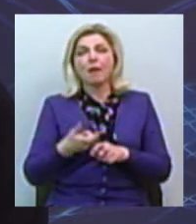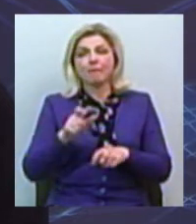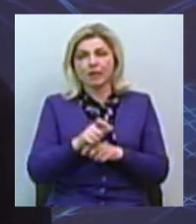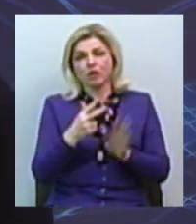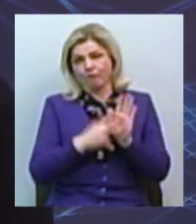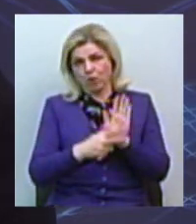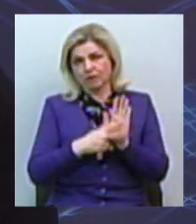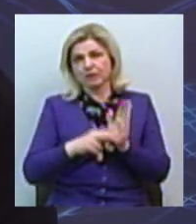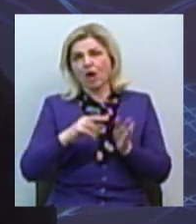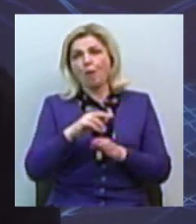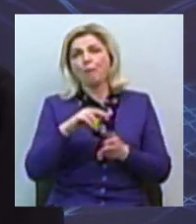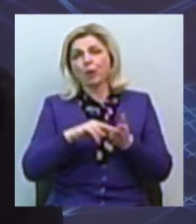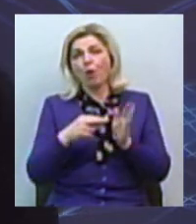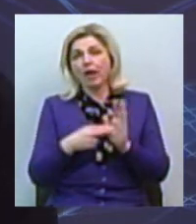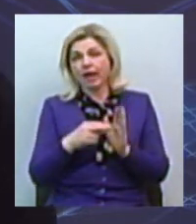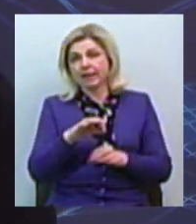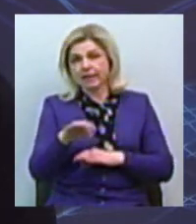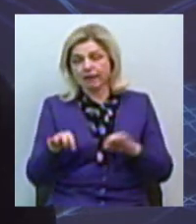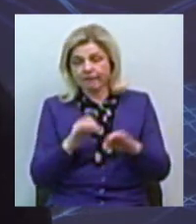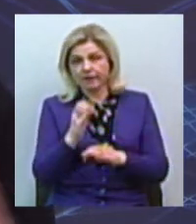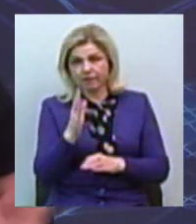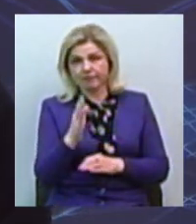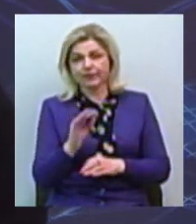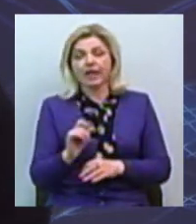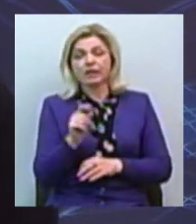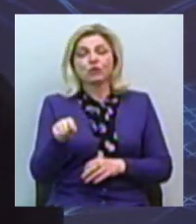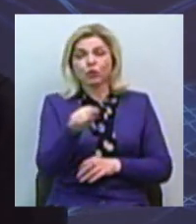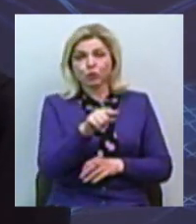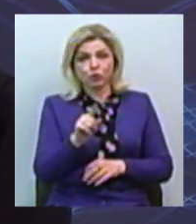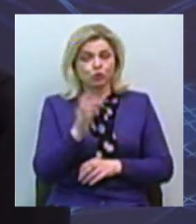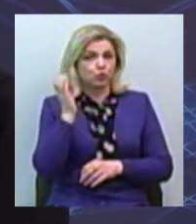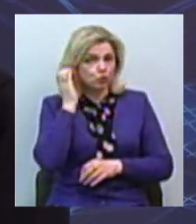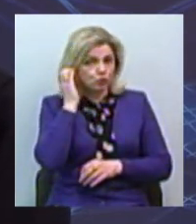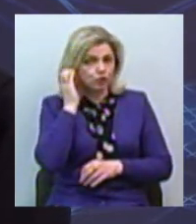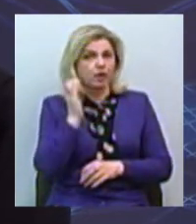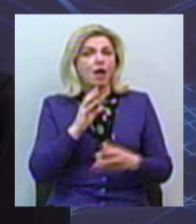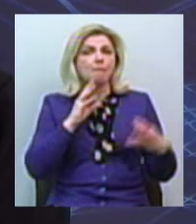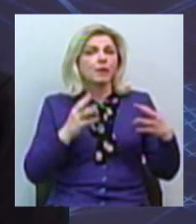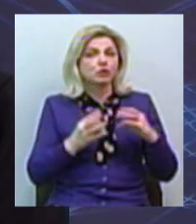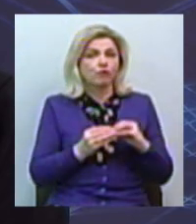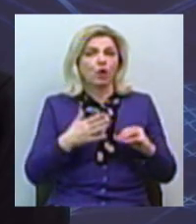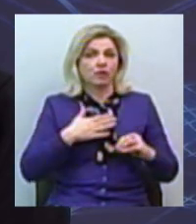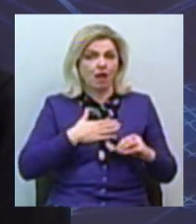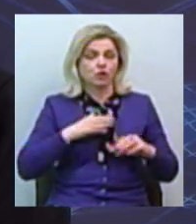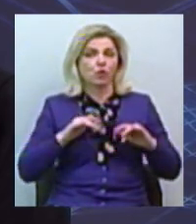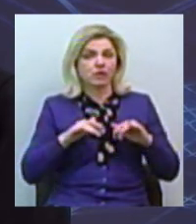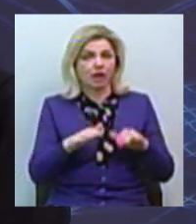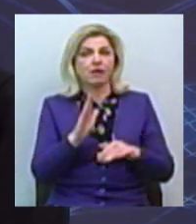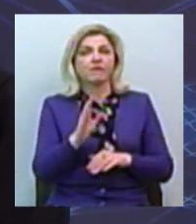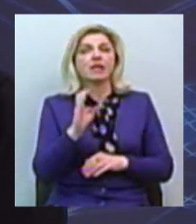Так. І ми з того, що ми чули, підсумовуючи таку нашу діяльність у